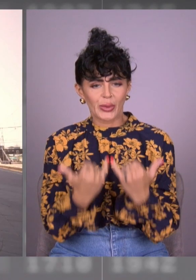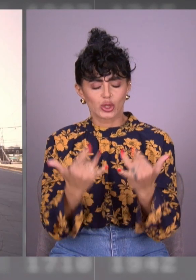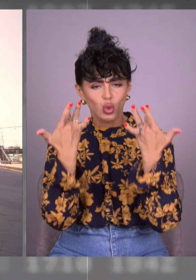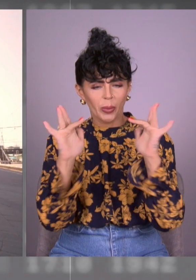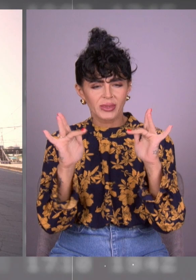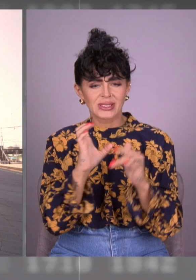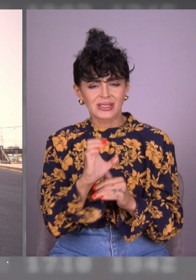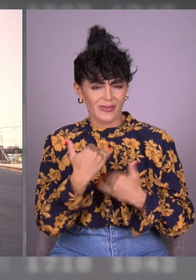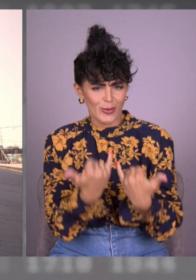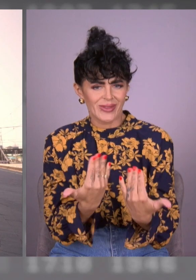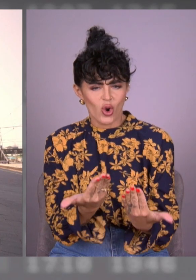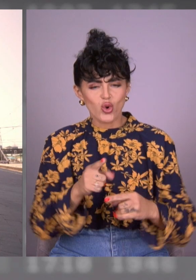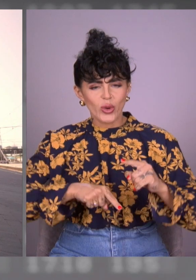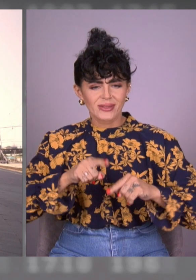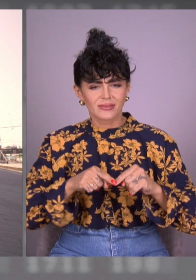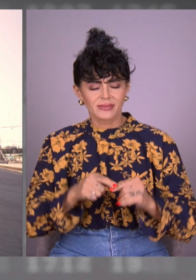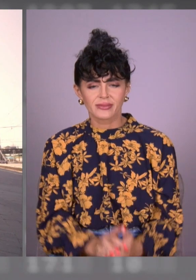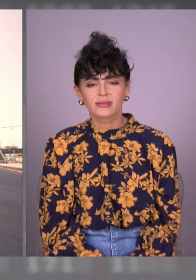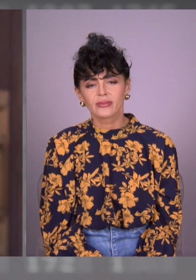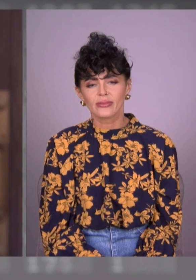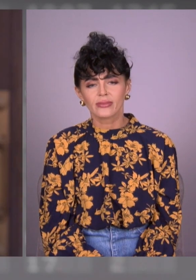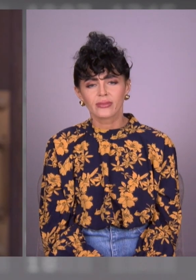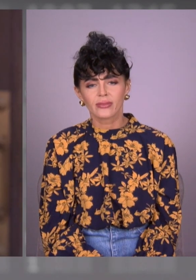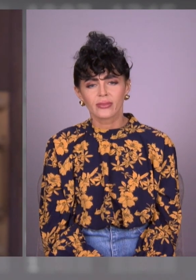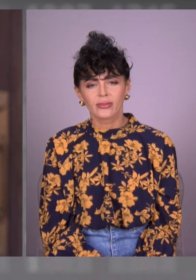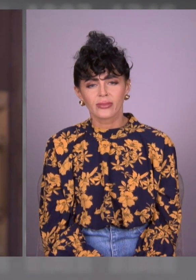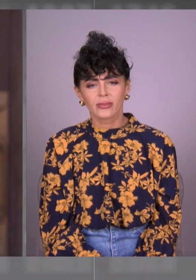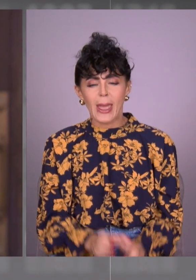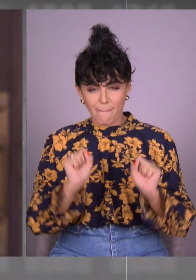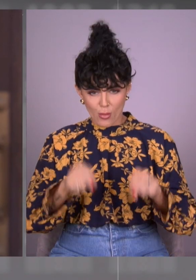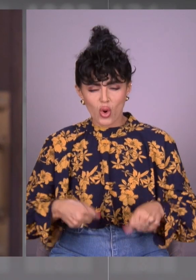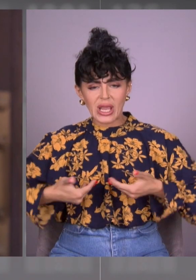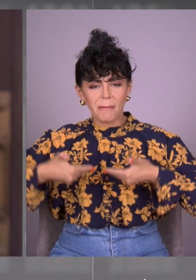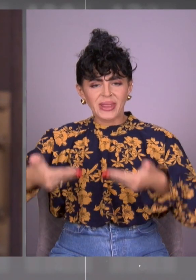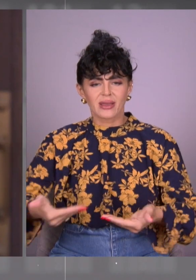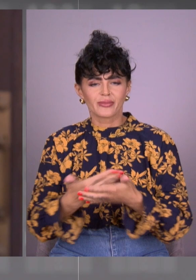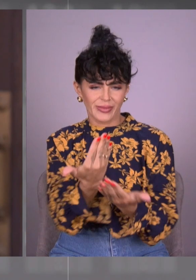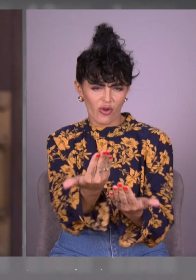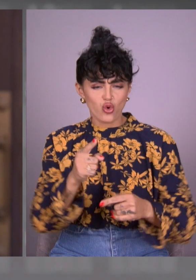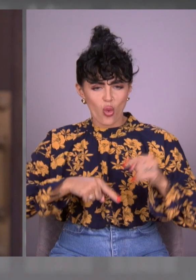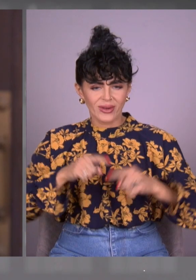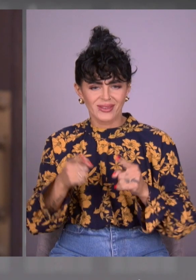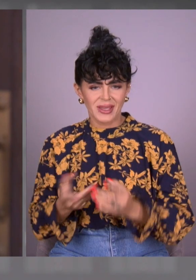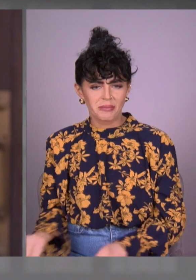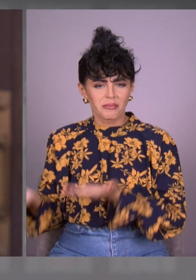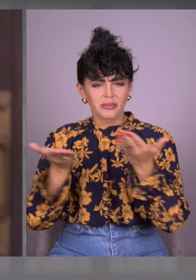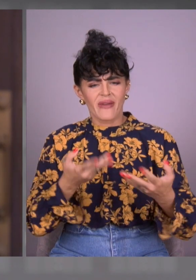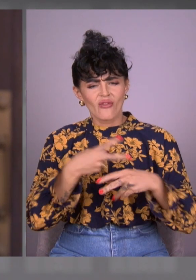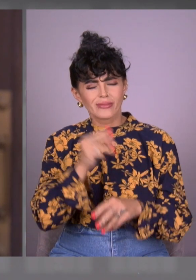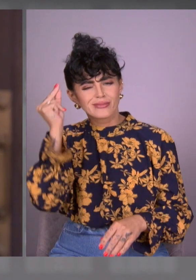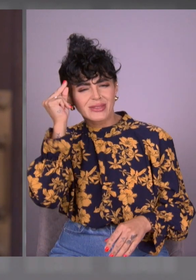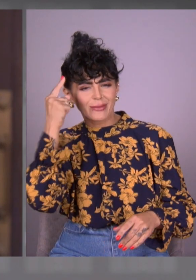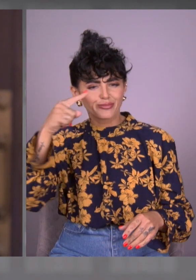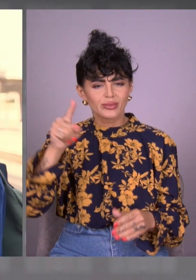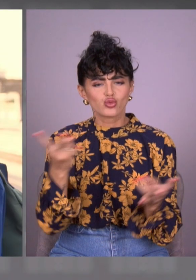батьків. Ми можемо запропонувати їм приїхати на вокзал, щось забрати, якусь посилку чи